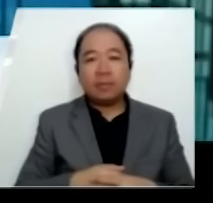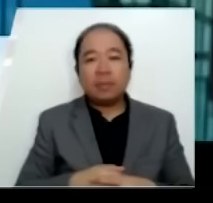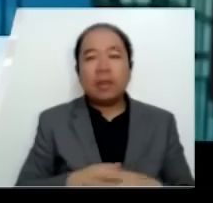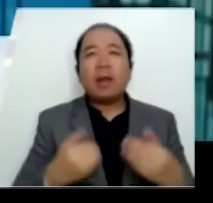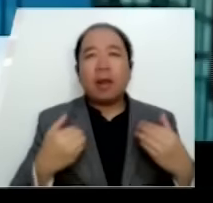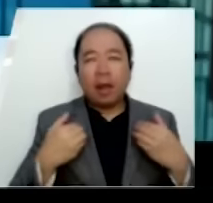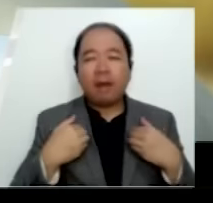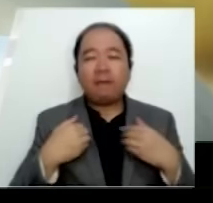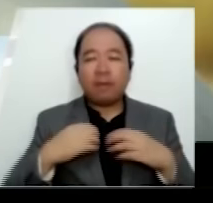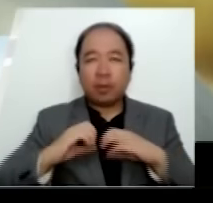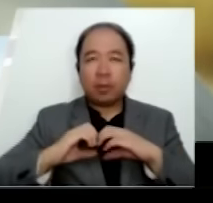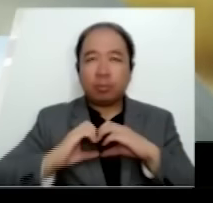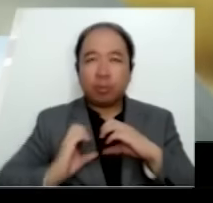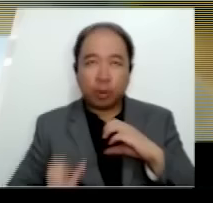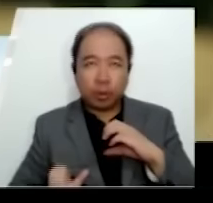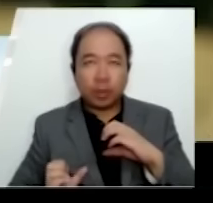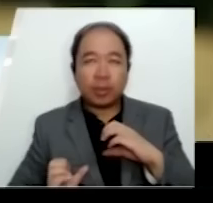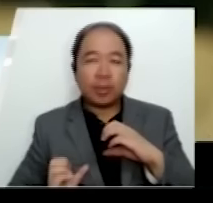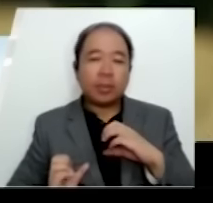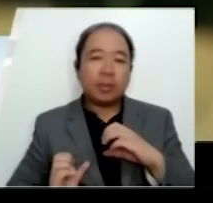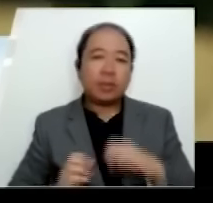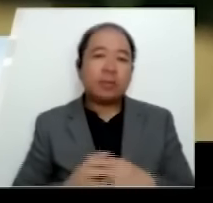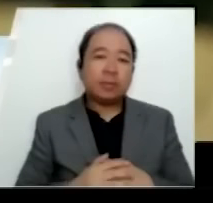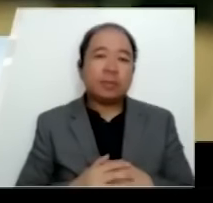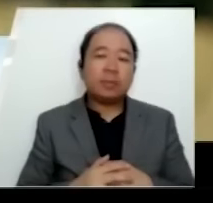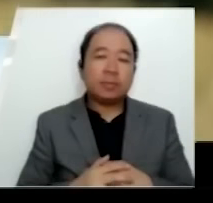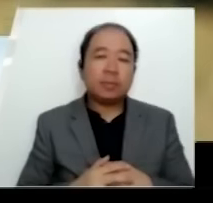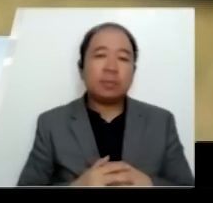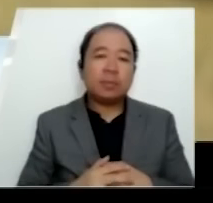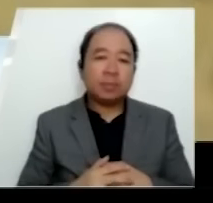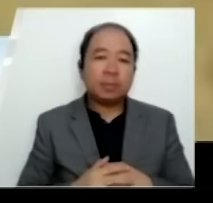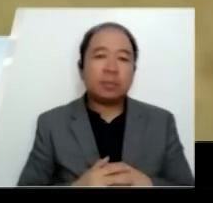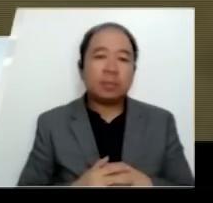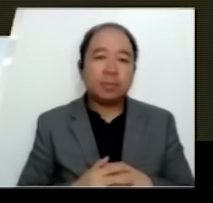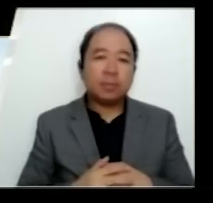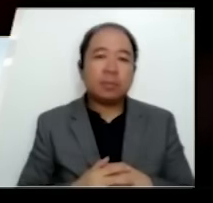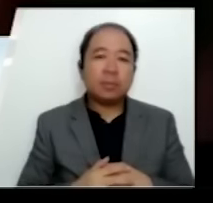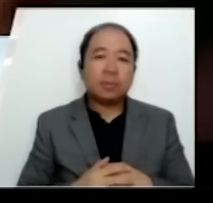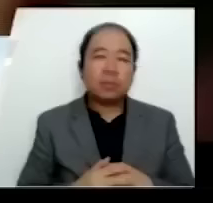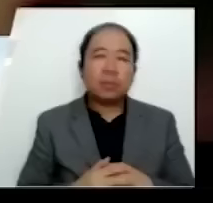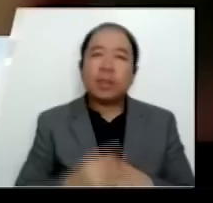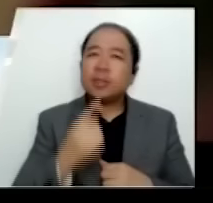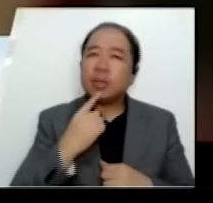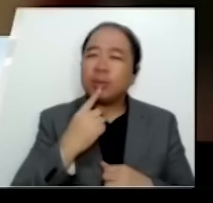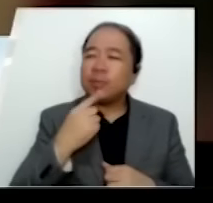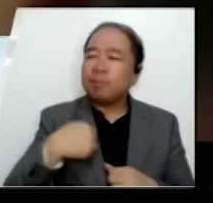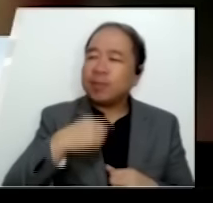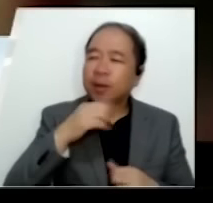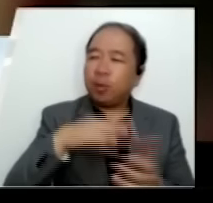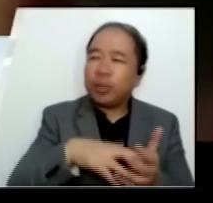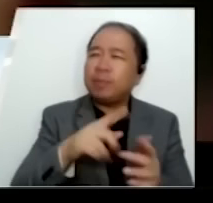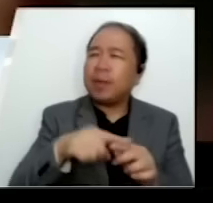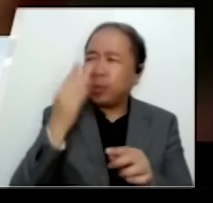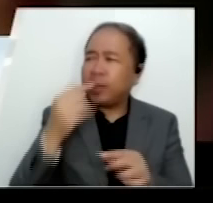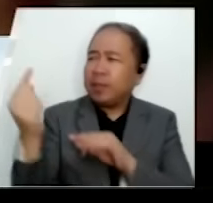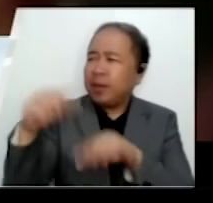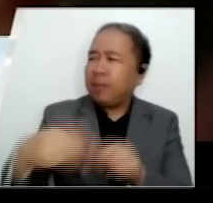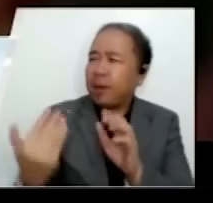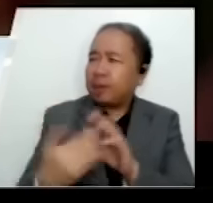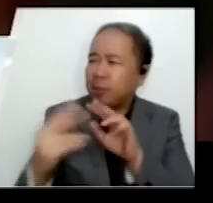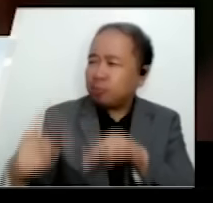heartbreaking moments. Sabi ko, hindi ako magiging mahina. Pero nandito nga na naman. At nandito na naman